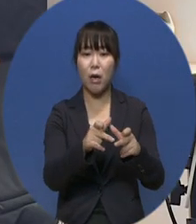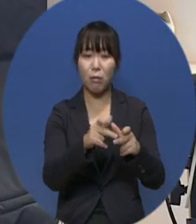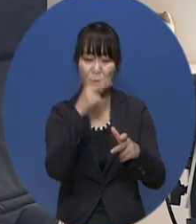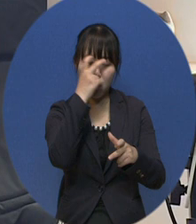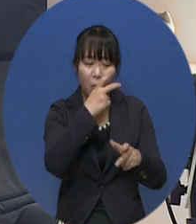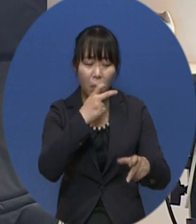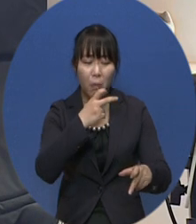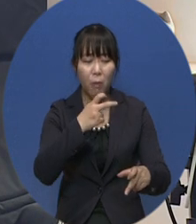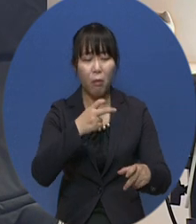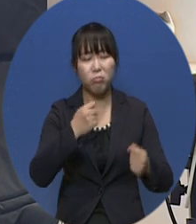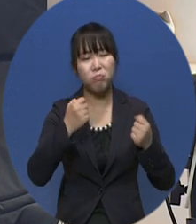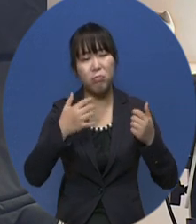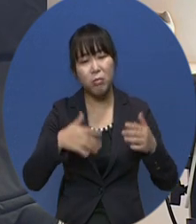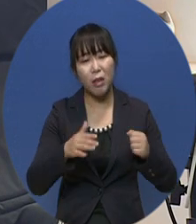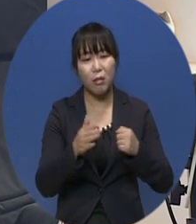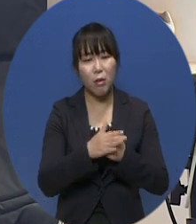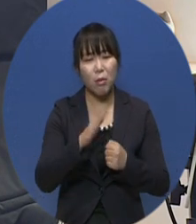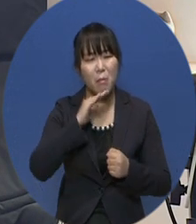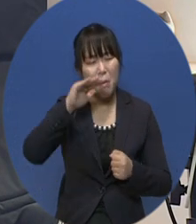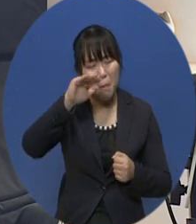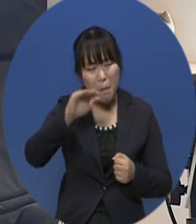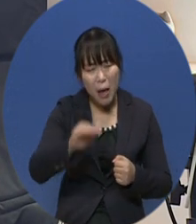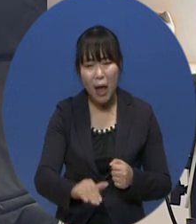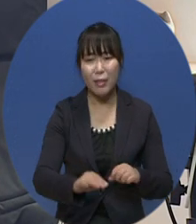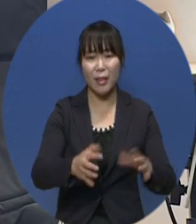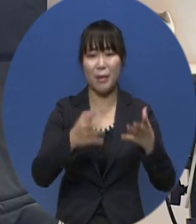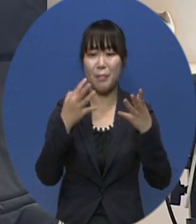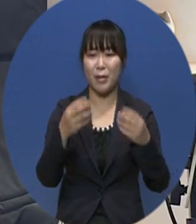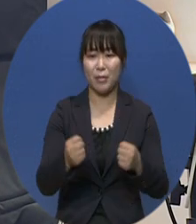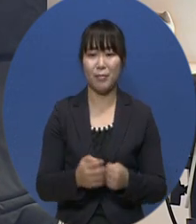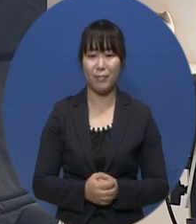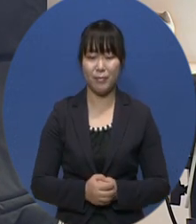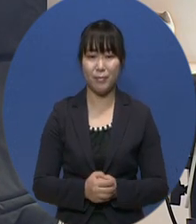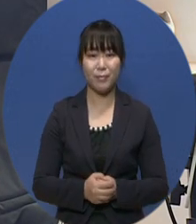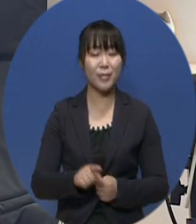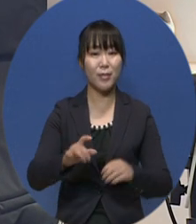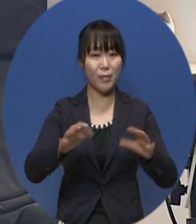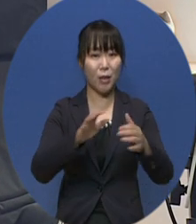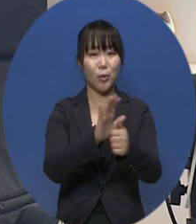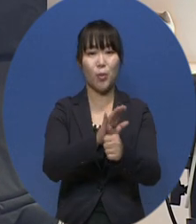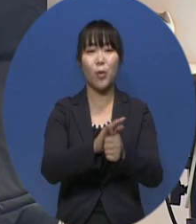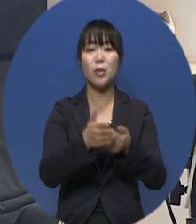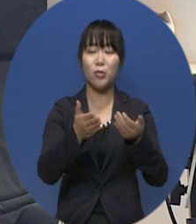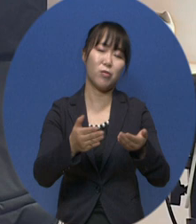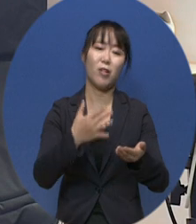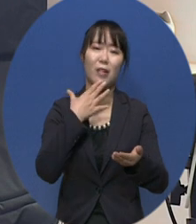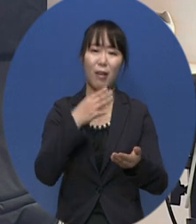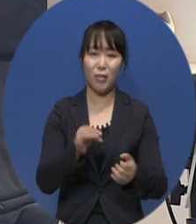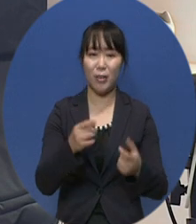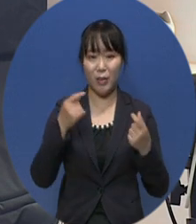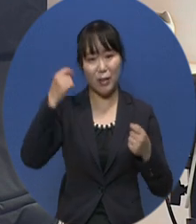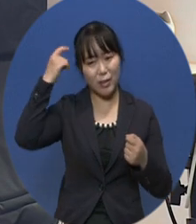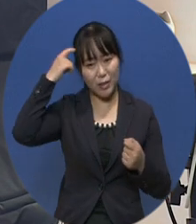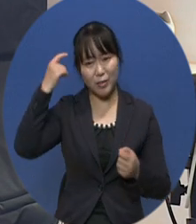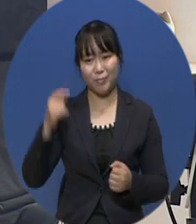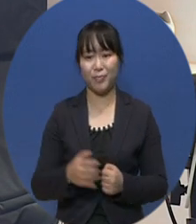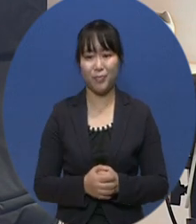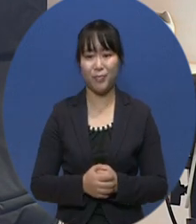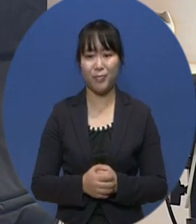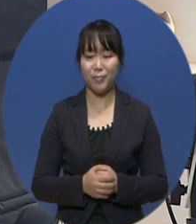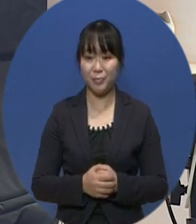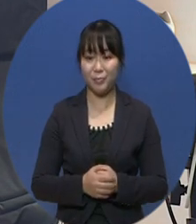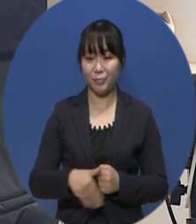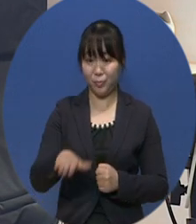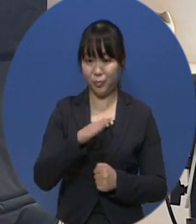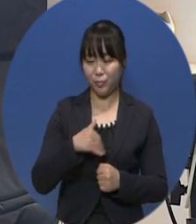돌볼 여력이 없어서 네. 수준이 굉장히 낮은 나라들이 많거든요. 네. 그 나라를 도와줘야 되는 게 당연하다고 저는 생각합니다. 우리가